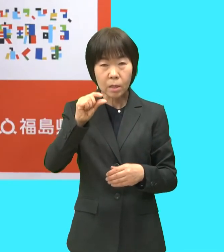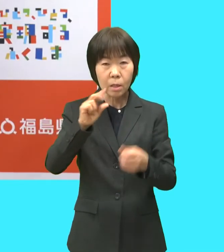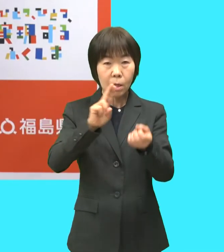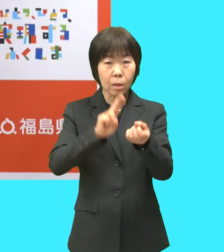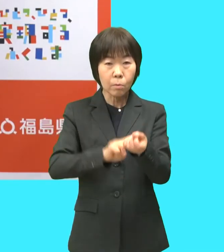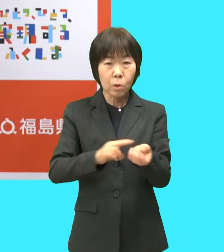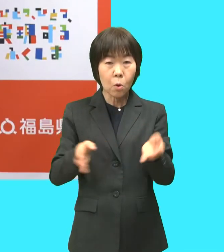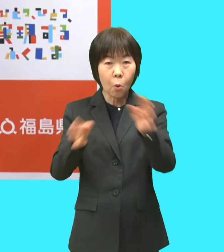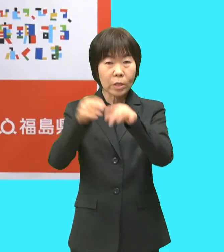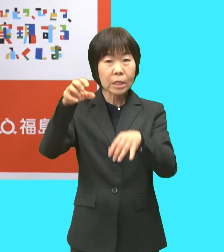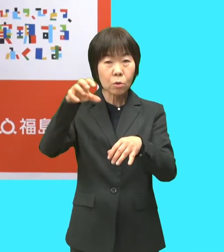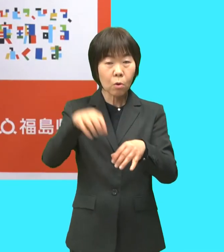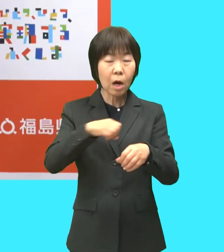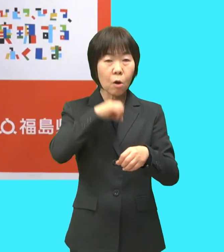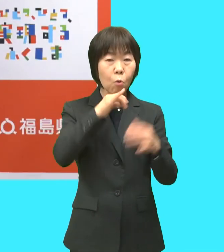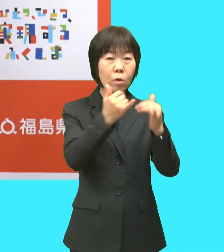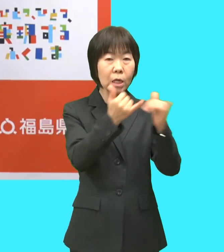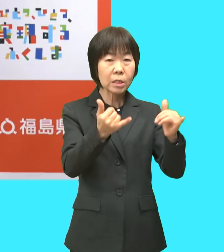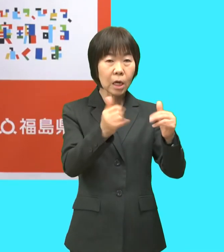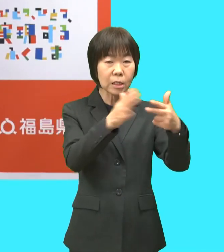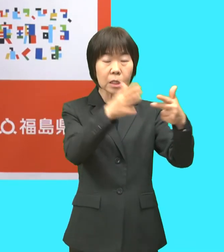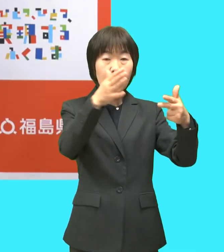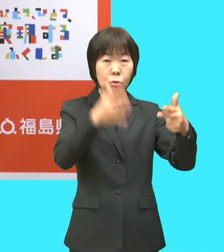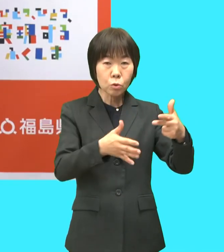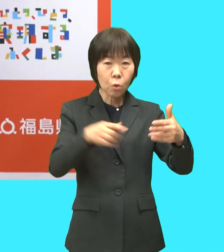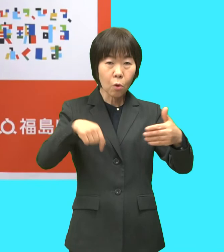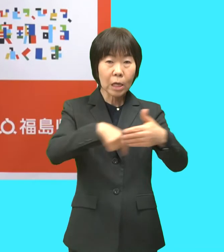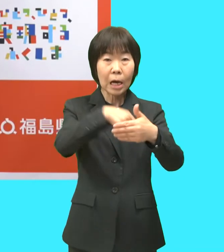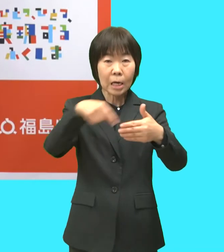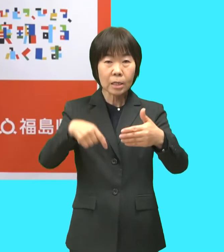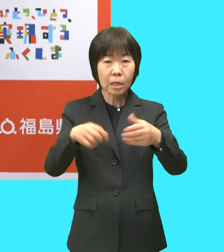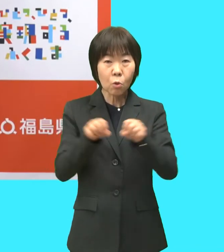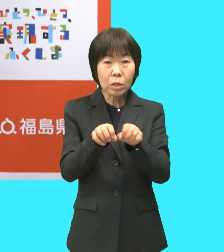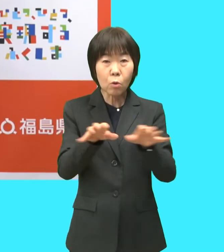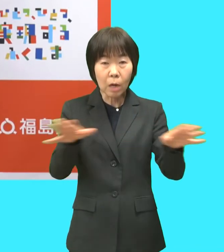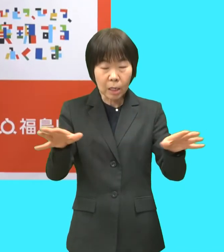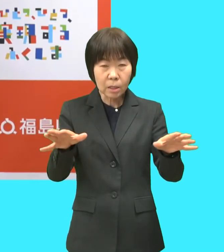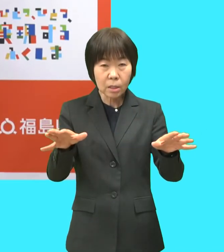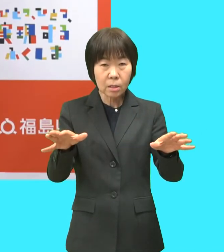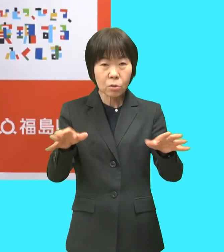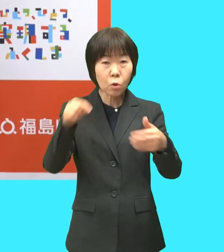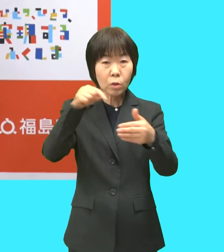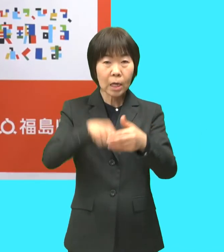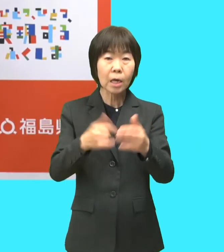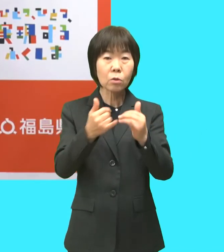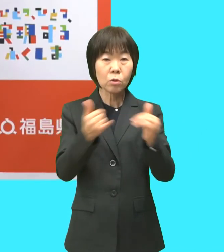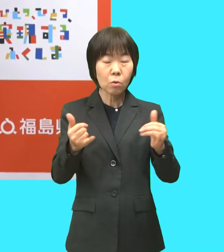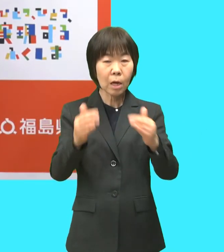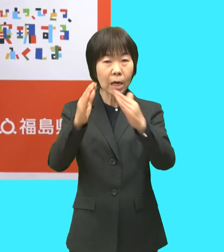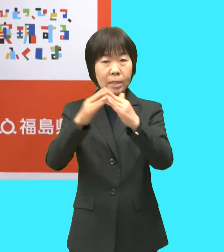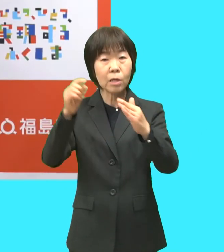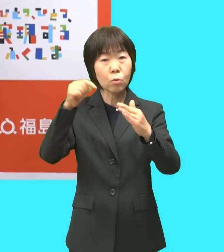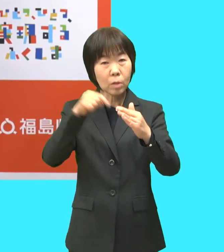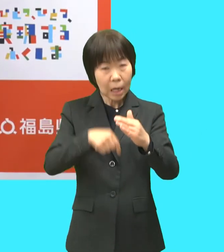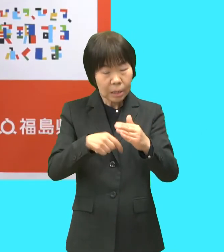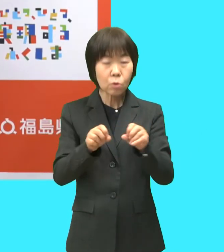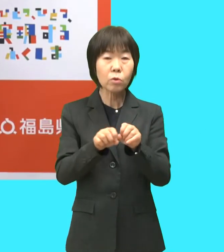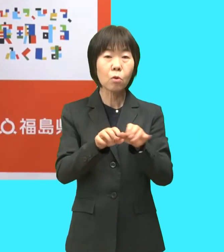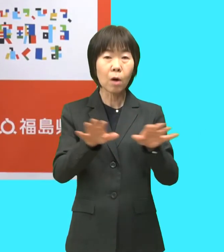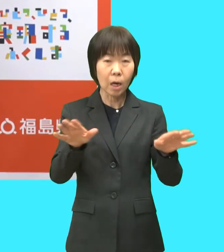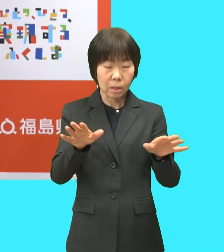ったり高齢者施設の中での広がり、あとその方がまたご家庭に行っての家庭の中での広